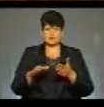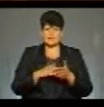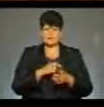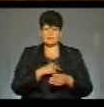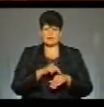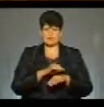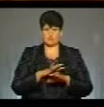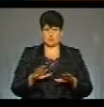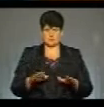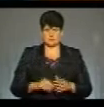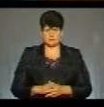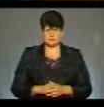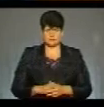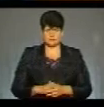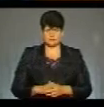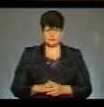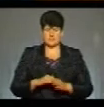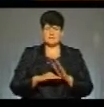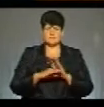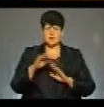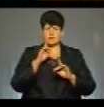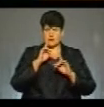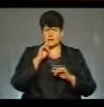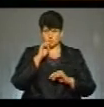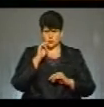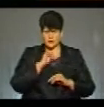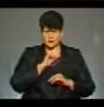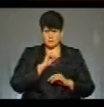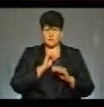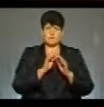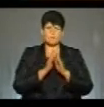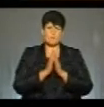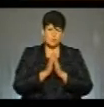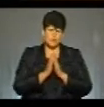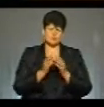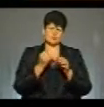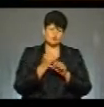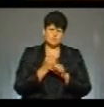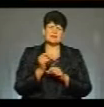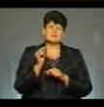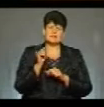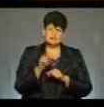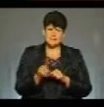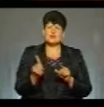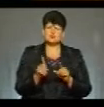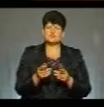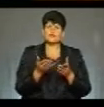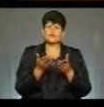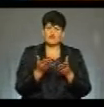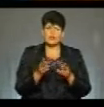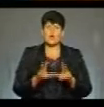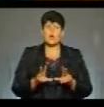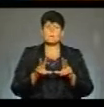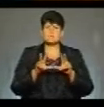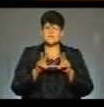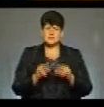депутатської недоторканності. Верховну Раду України, просто зробіть те, що ви